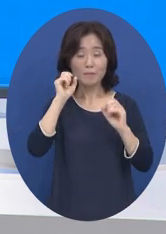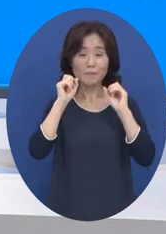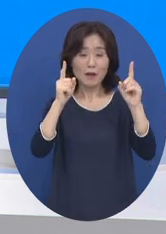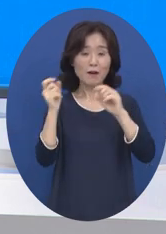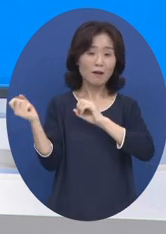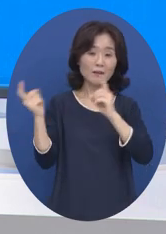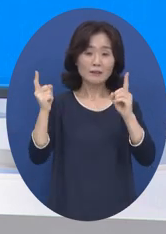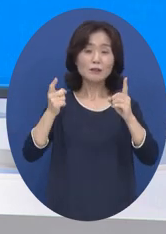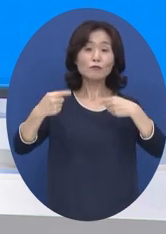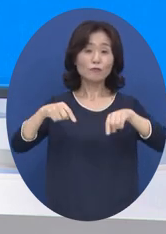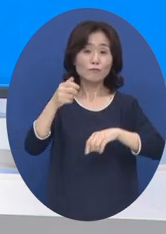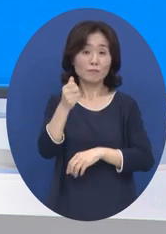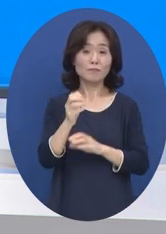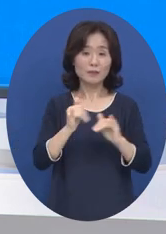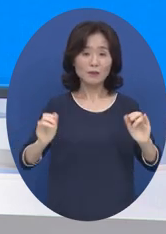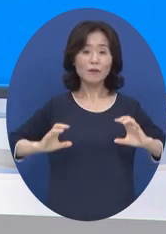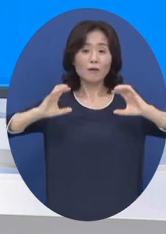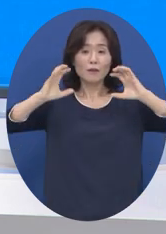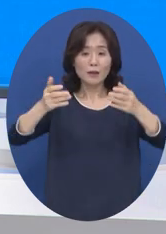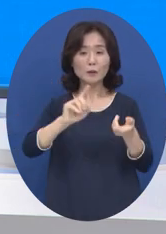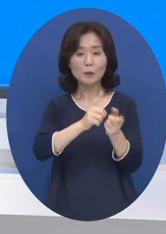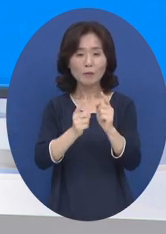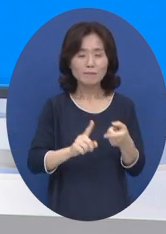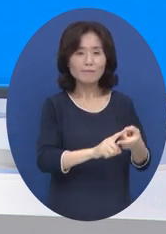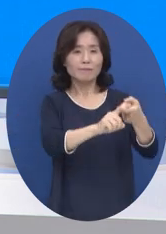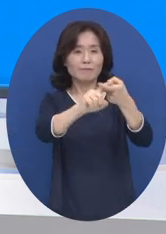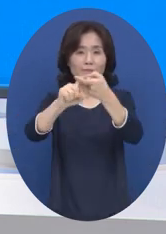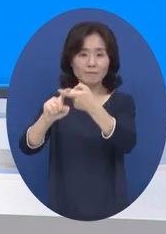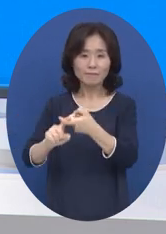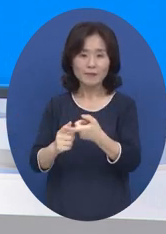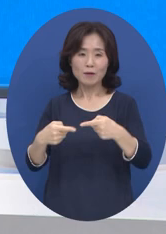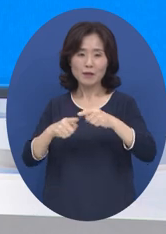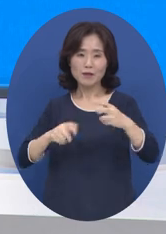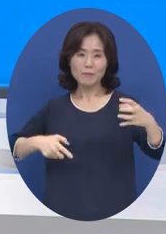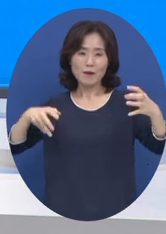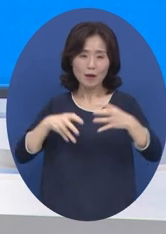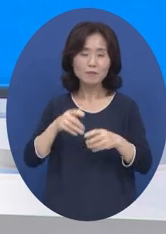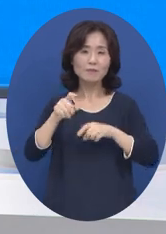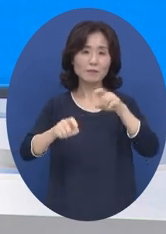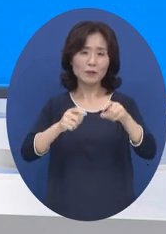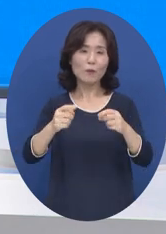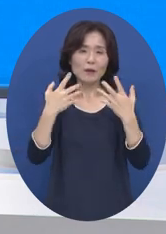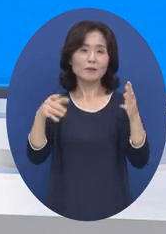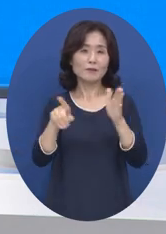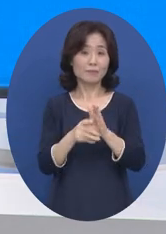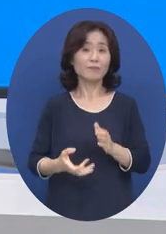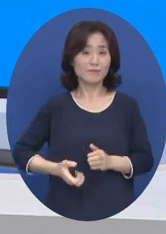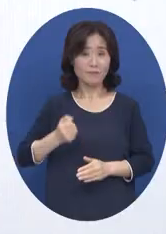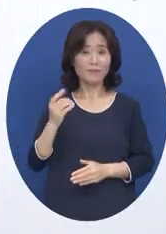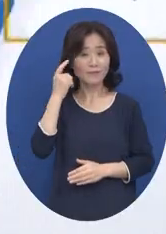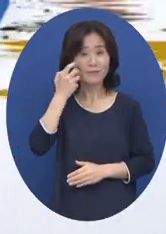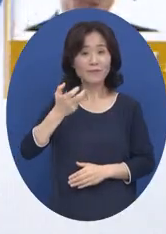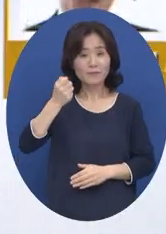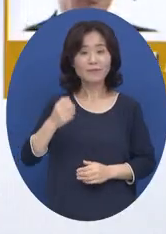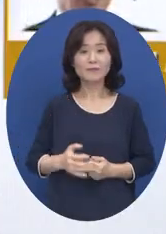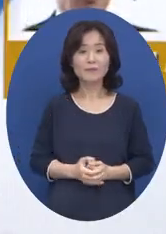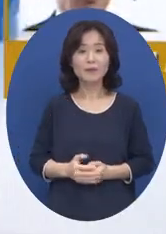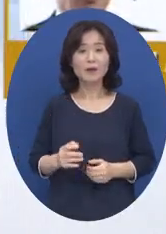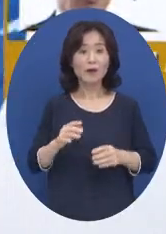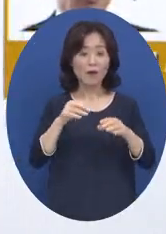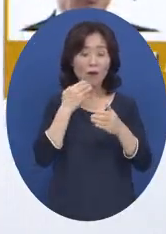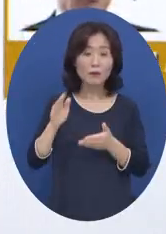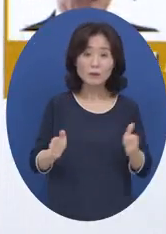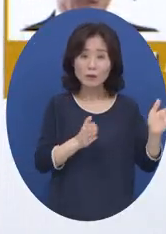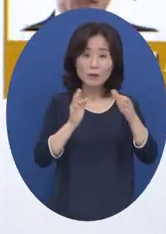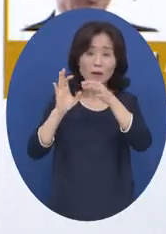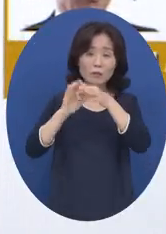주권 자들이 전세계에서 다소 를 손을 잡고 이렇게 나갈 수 있는데 확신을 가지게 될까 해서 이렇게 생각합니다 더 경기도는